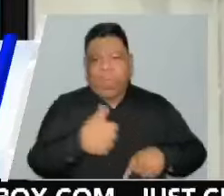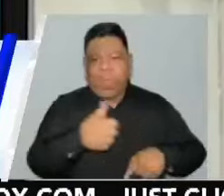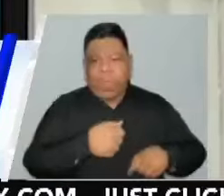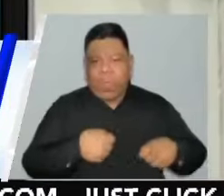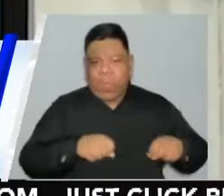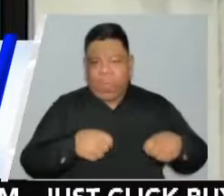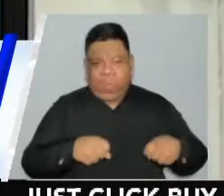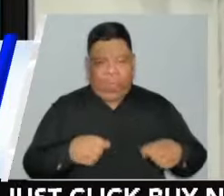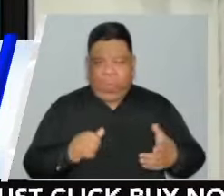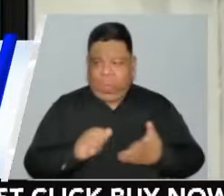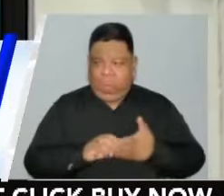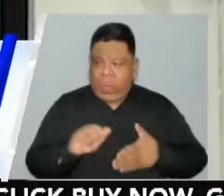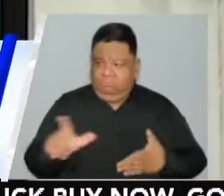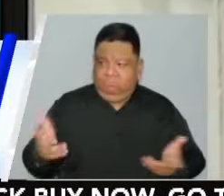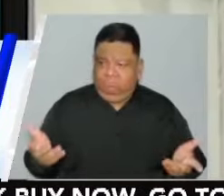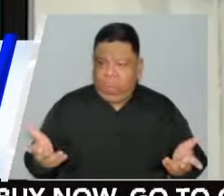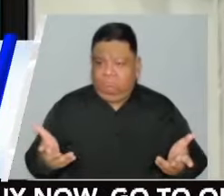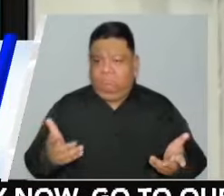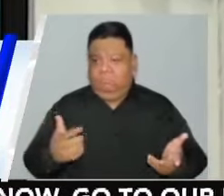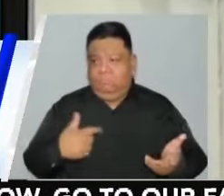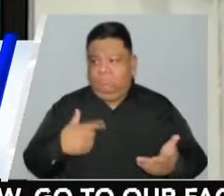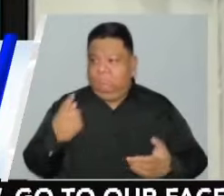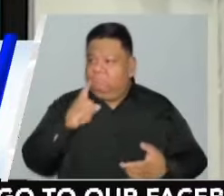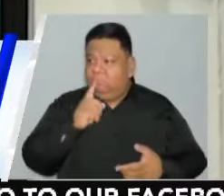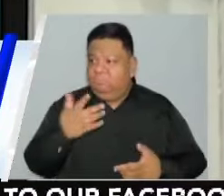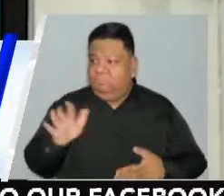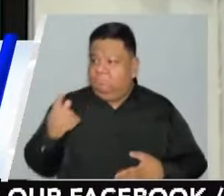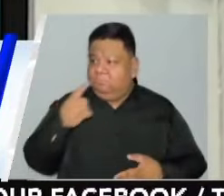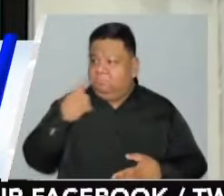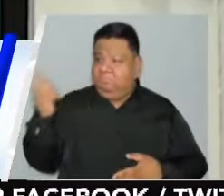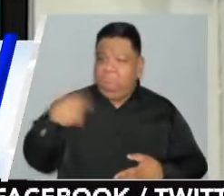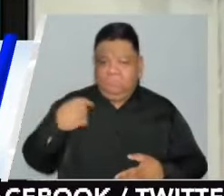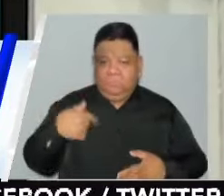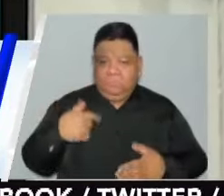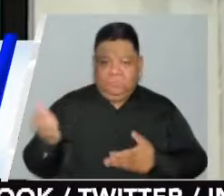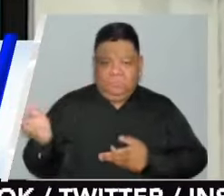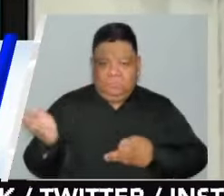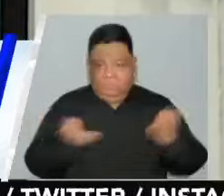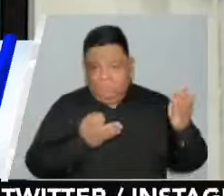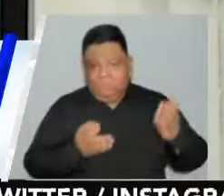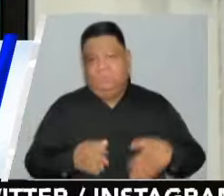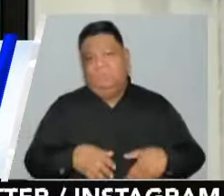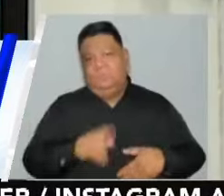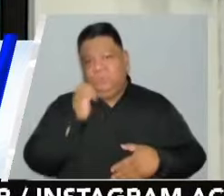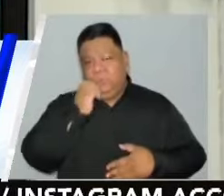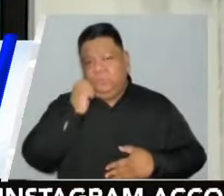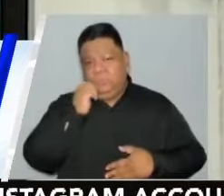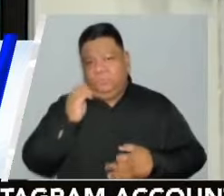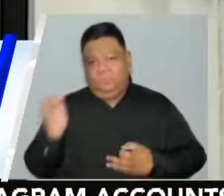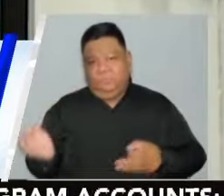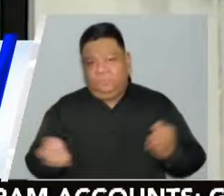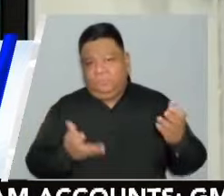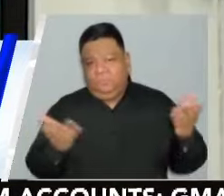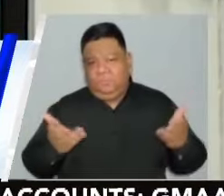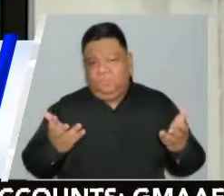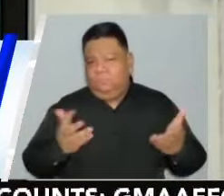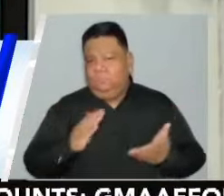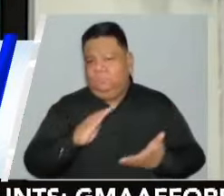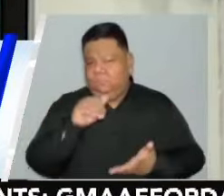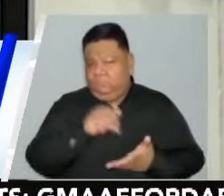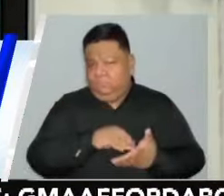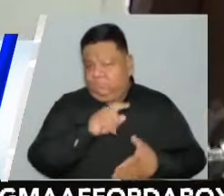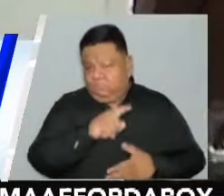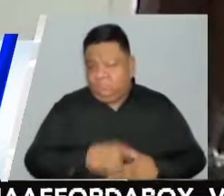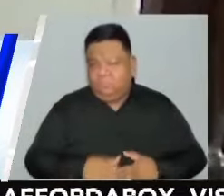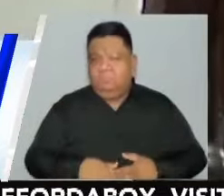May service po sana yung ano, papahatid po yun kasi lagi sana eh, Caloocan, Quezon po. Hindi ko po alam na